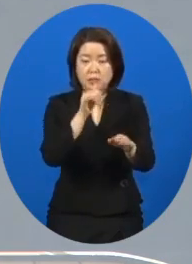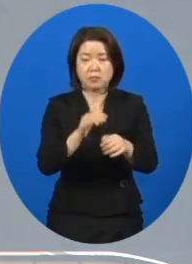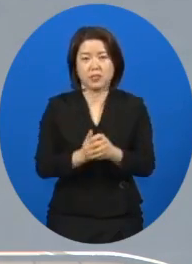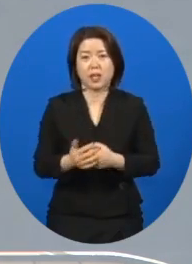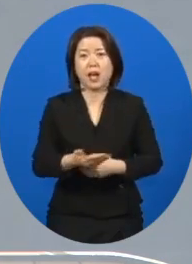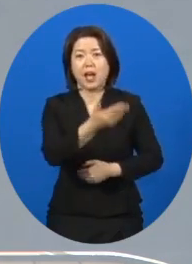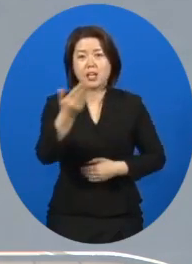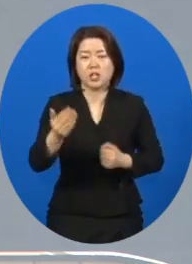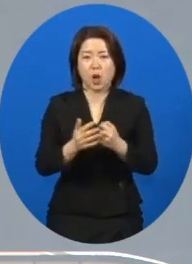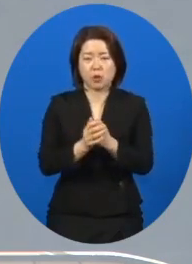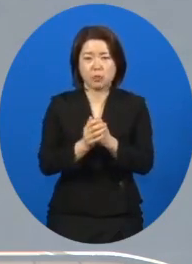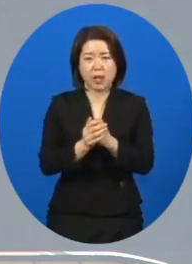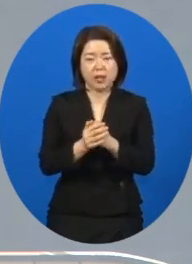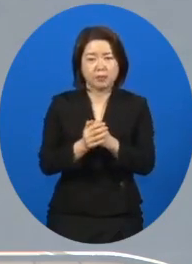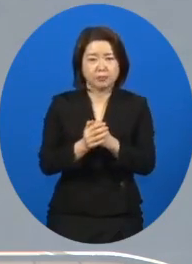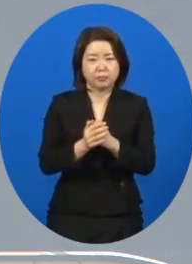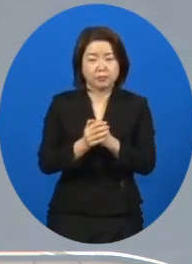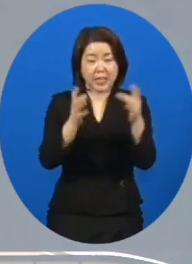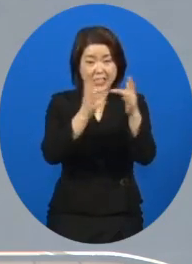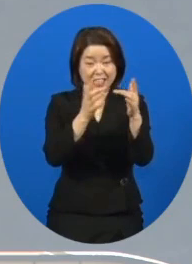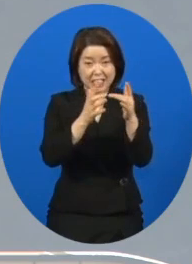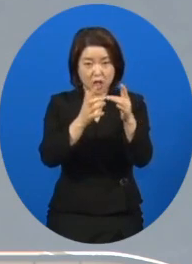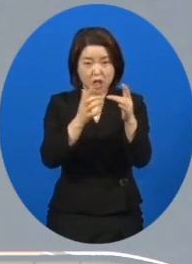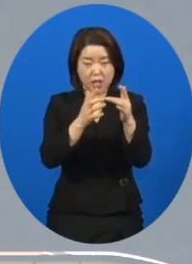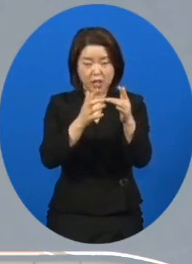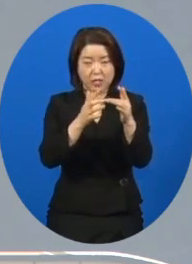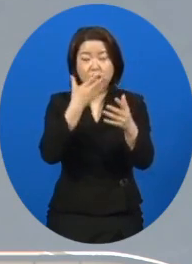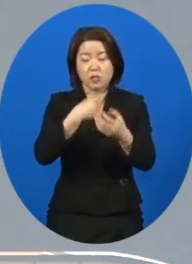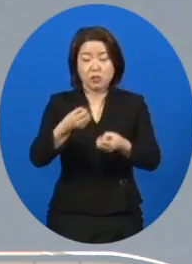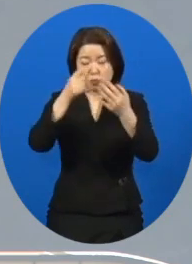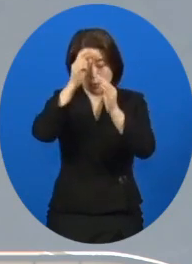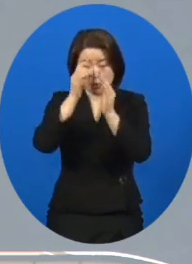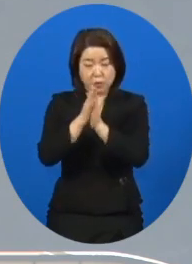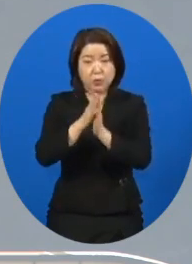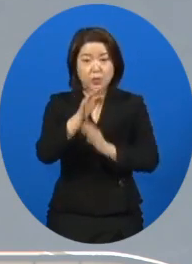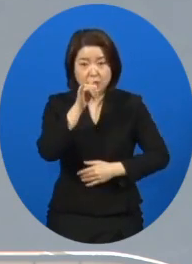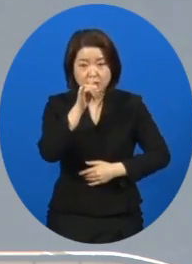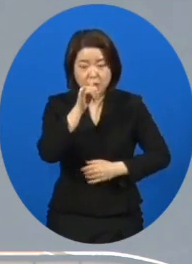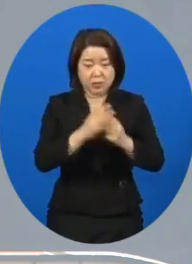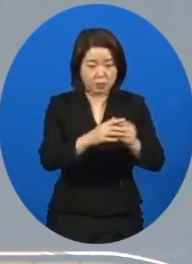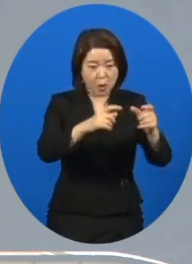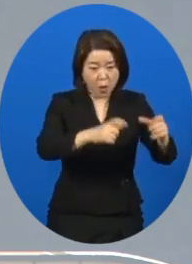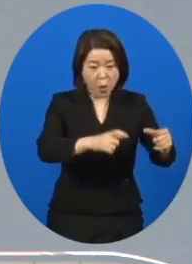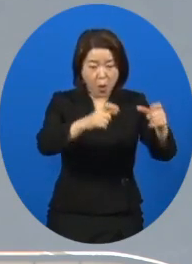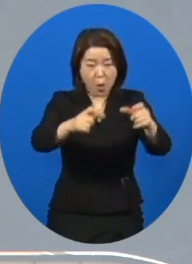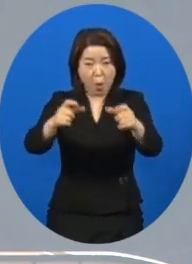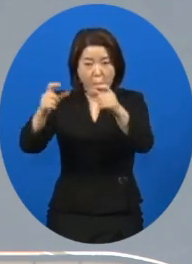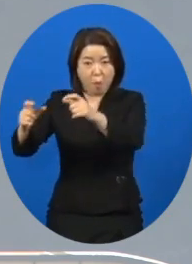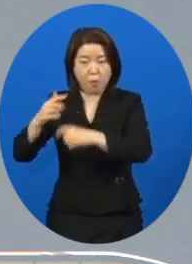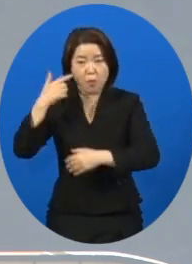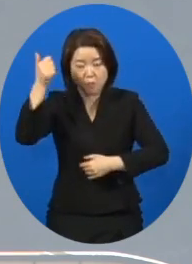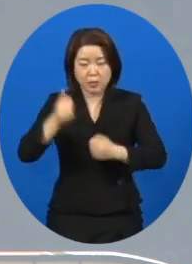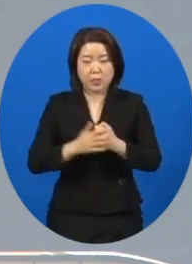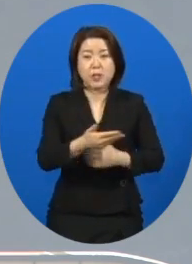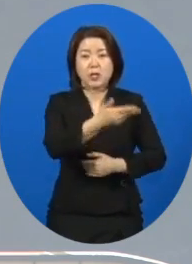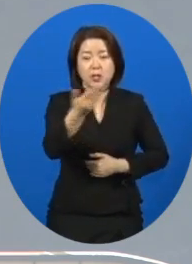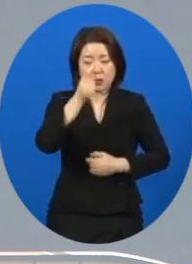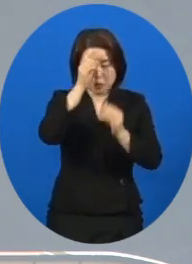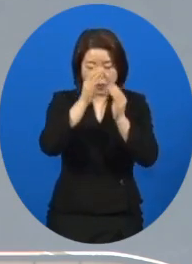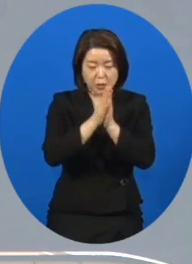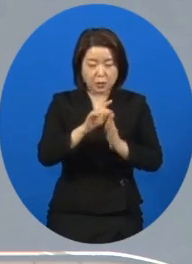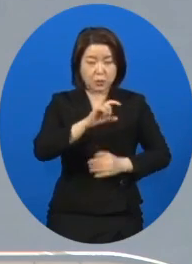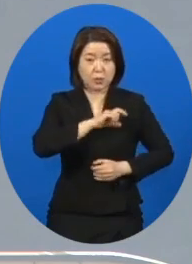여러분이 랜선 축복기도 새해 하시죠. 교구 목사님께서 여러분들이 기도 제목을